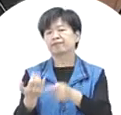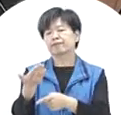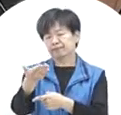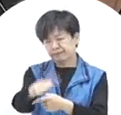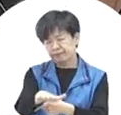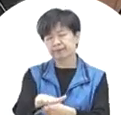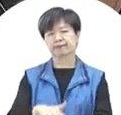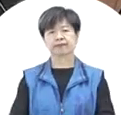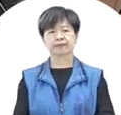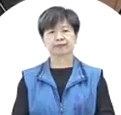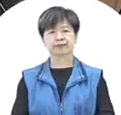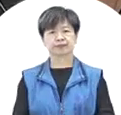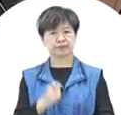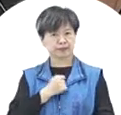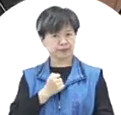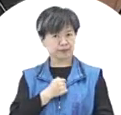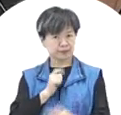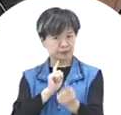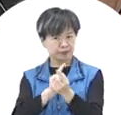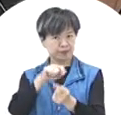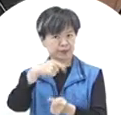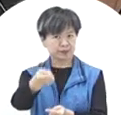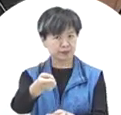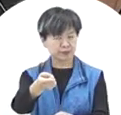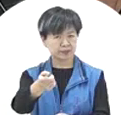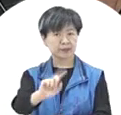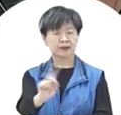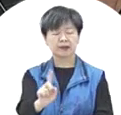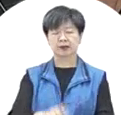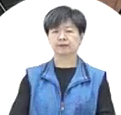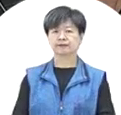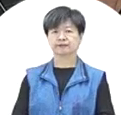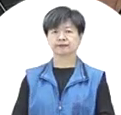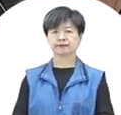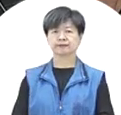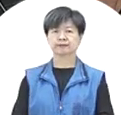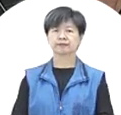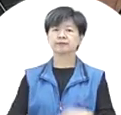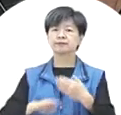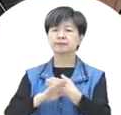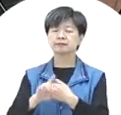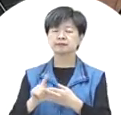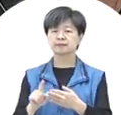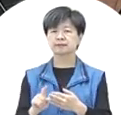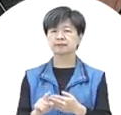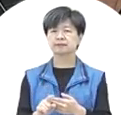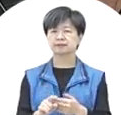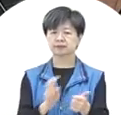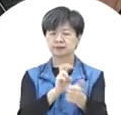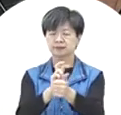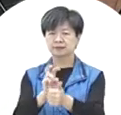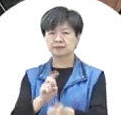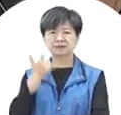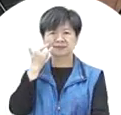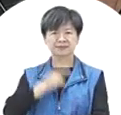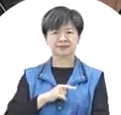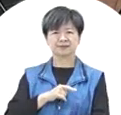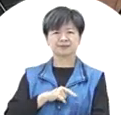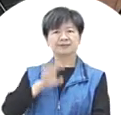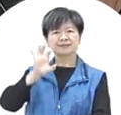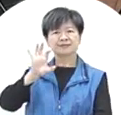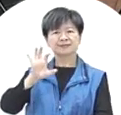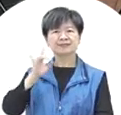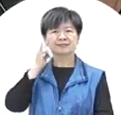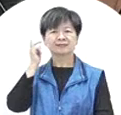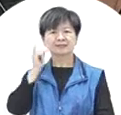是你知道她面对到下一个状况是什么吗？是其他托育的家长在骂她，说你为什么要